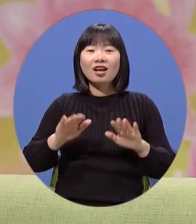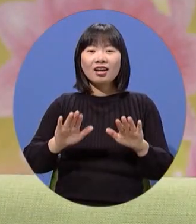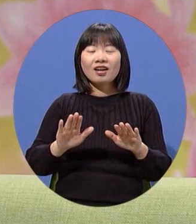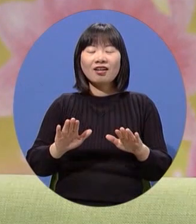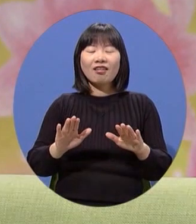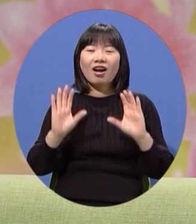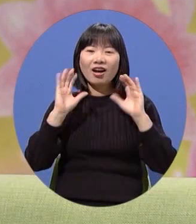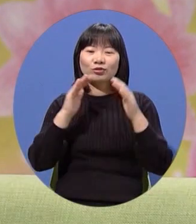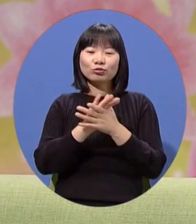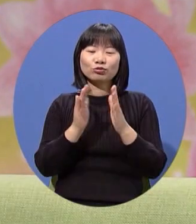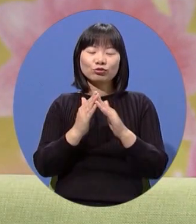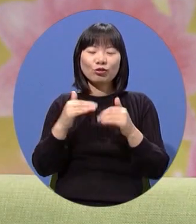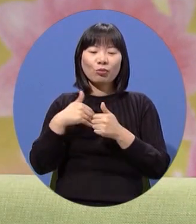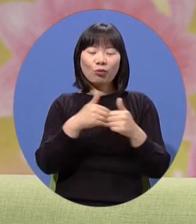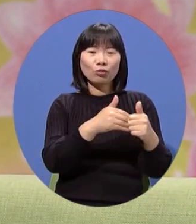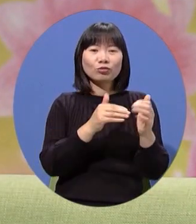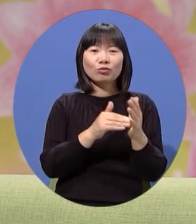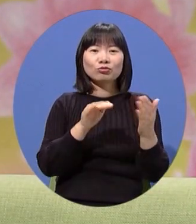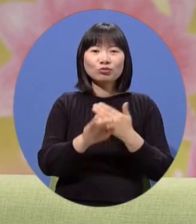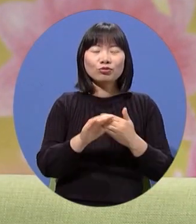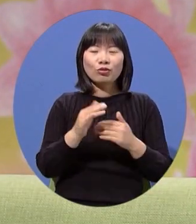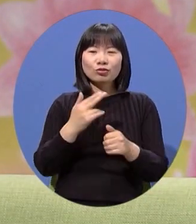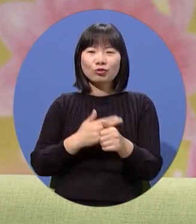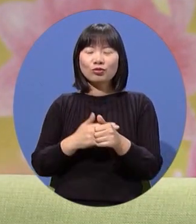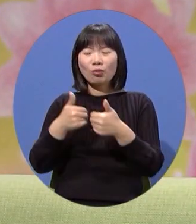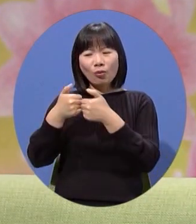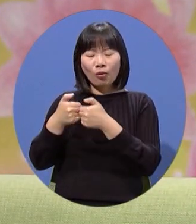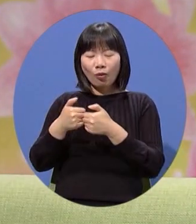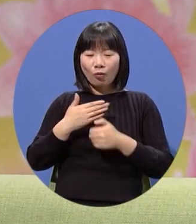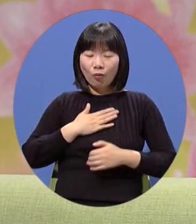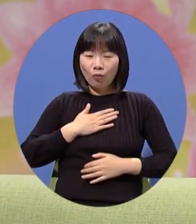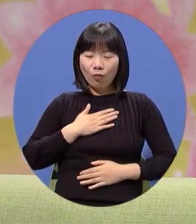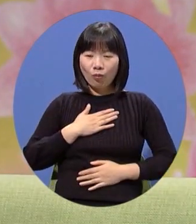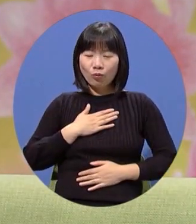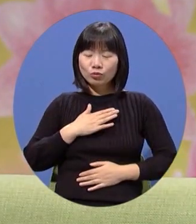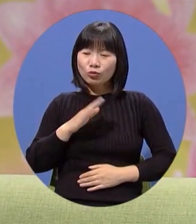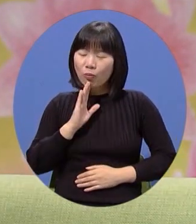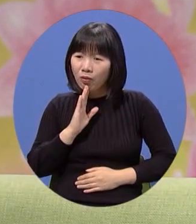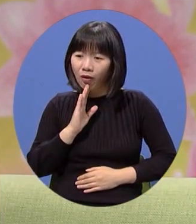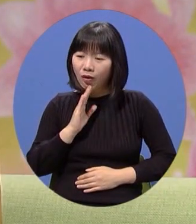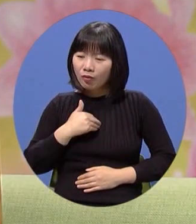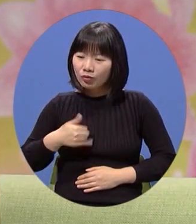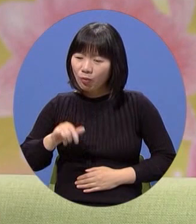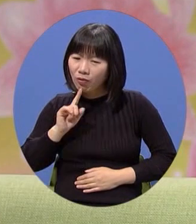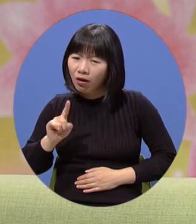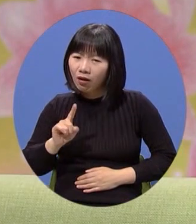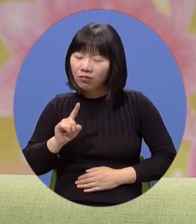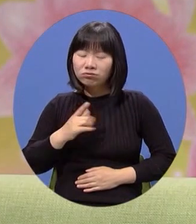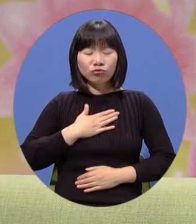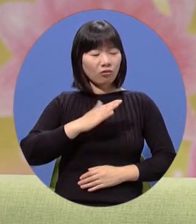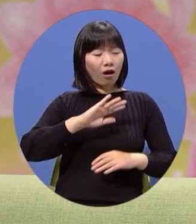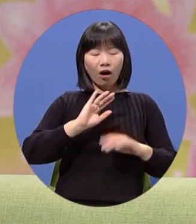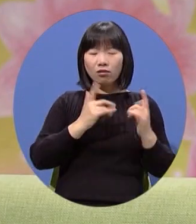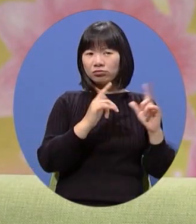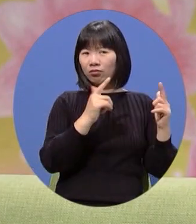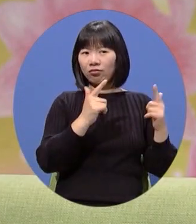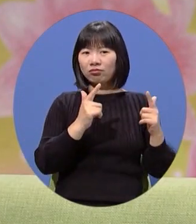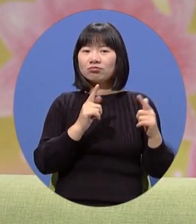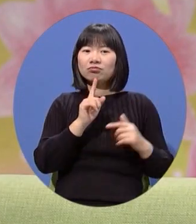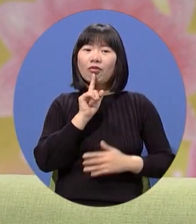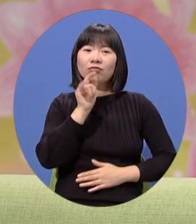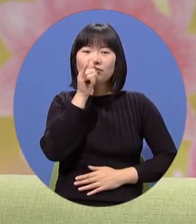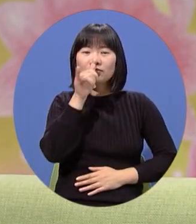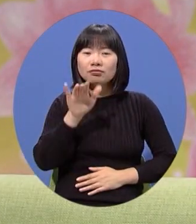아이들 유치원에 보내놓고 선생님하고 면담할 때 어머 우리 아이가 그래요? 어머 우리 아이 안 그래요? 이런 얘기들 많이 해요.